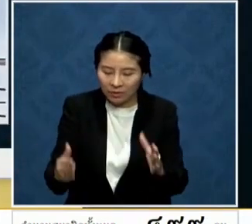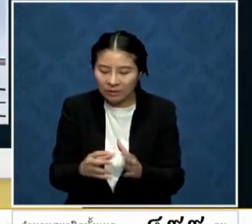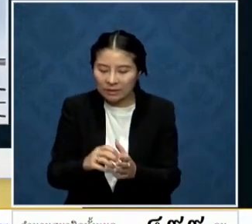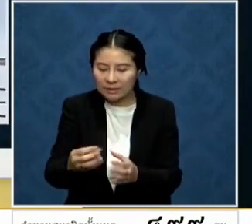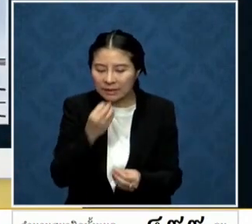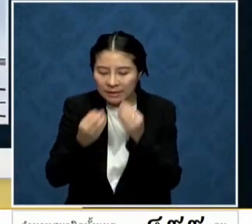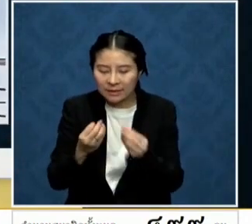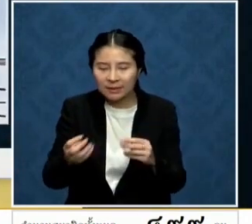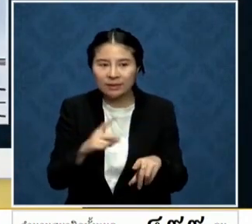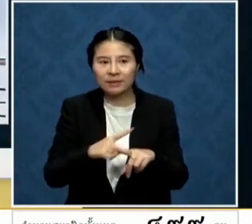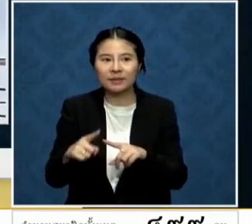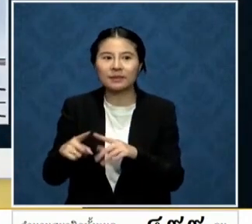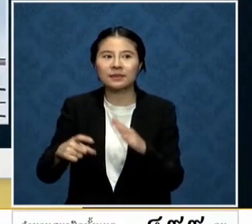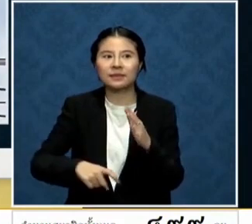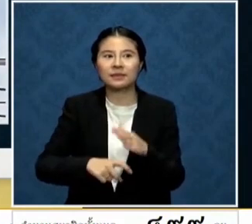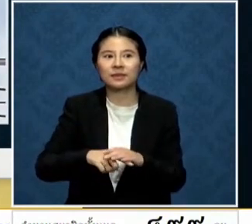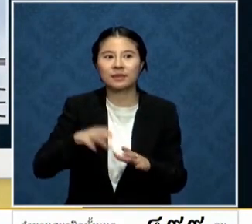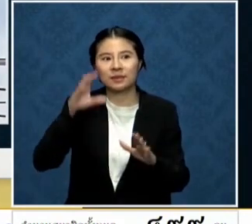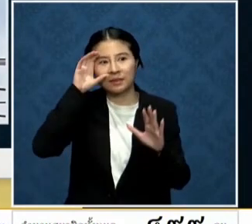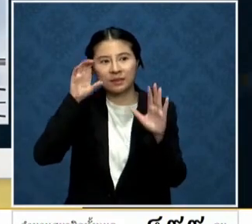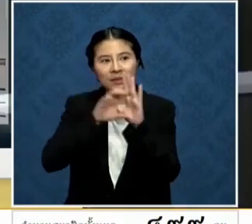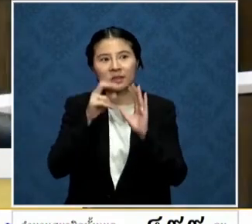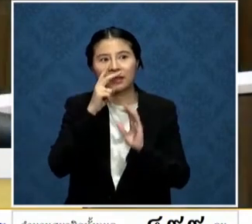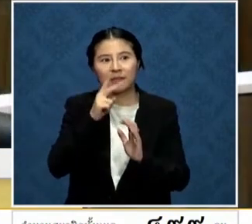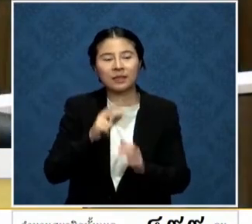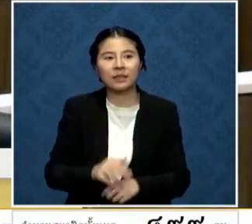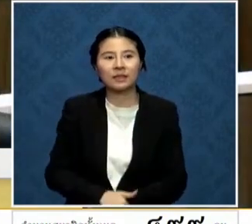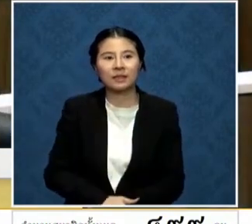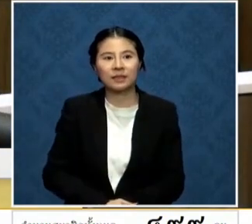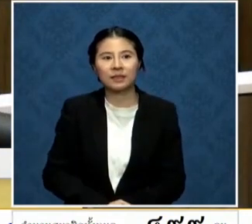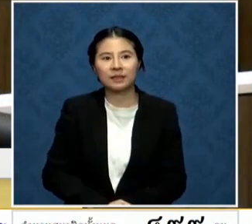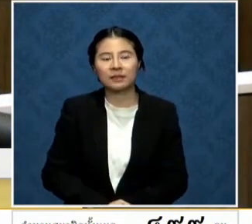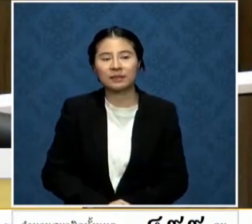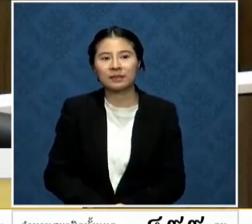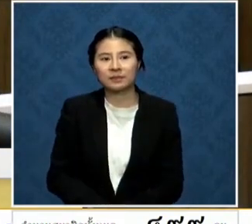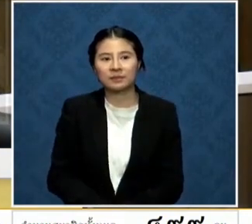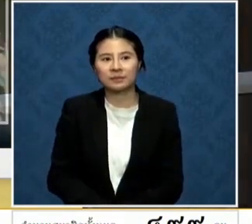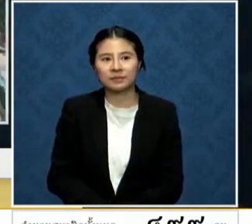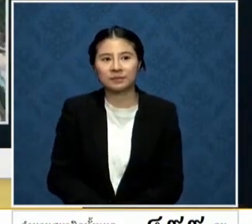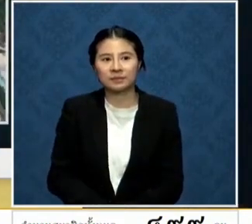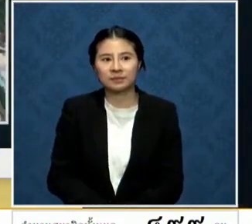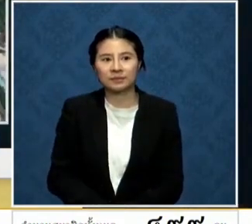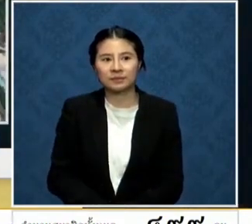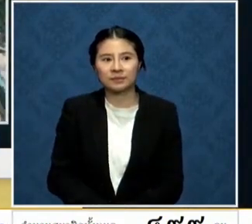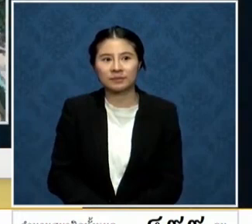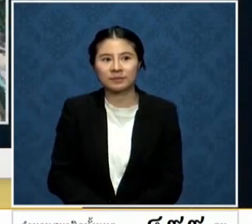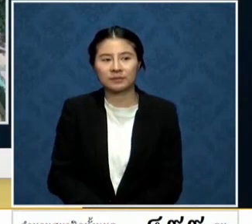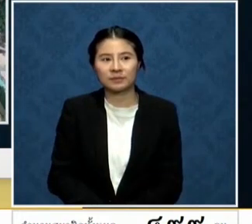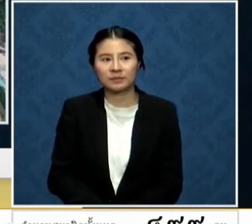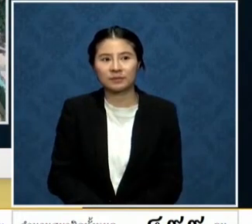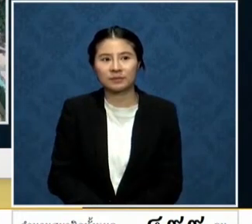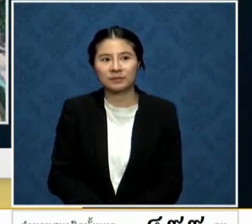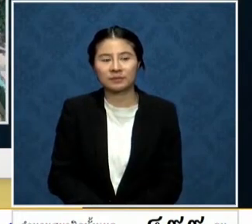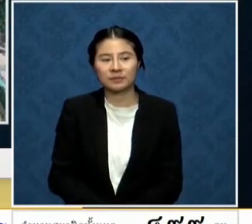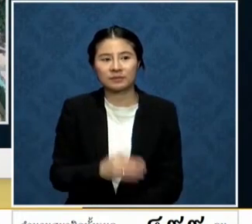มันเกิดจากอะไรครับท่านประธานขอขอภาพแรกด้วยนะครับทำไมมันถึงเป็นแบบนี้ครับนี่เป็นพื้นที่